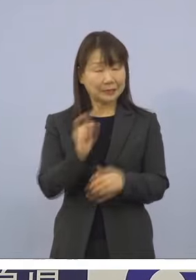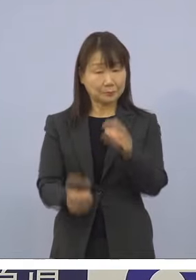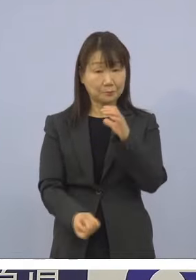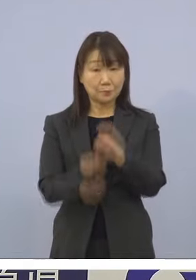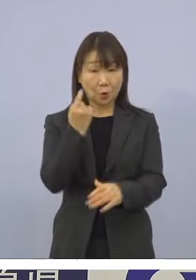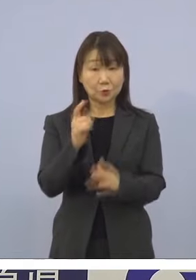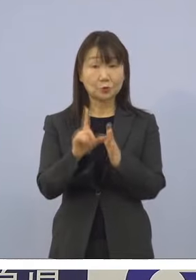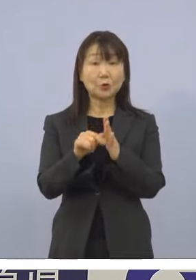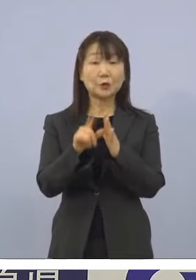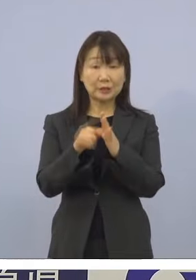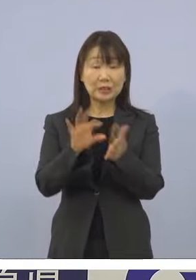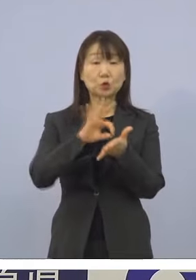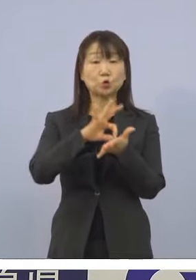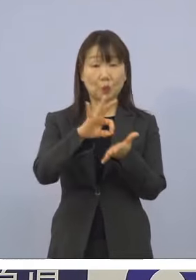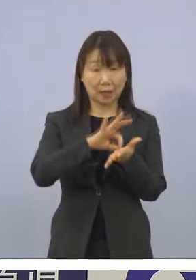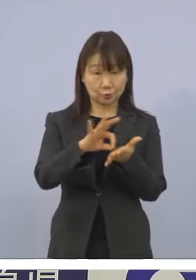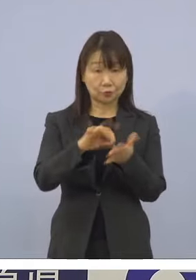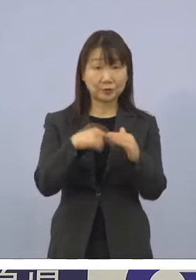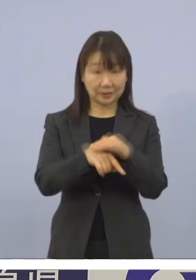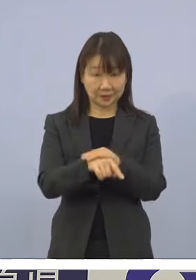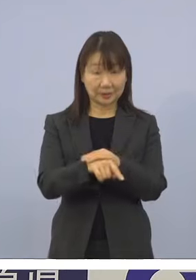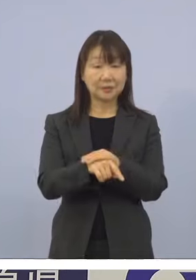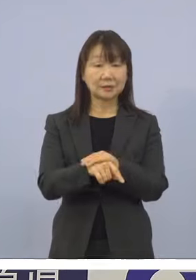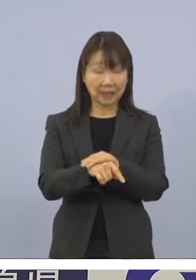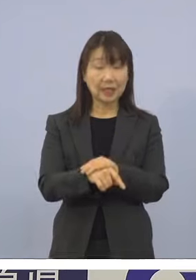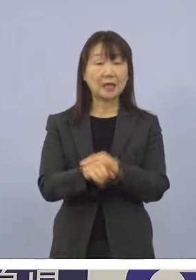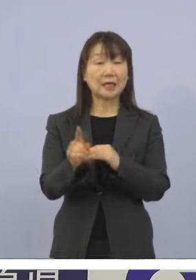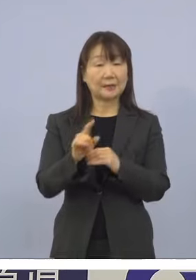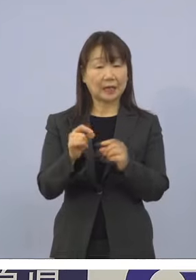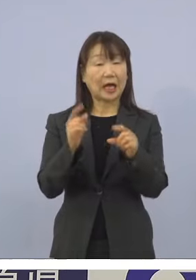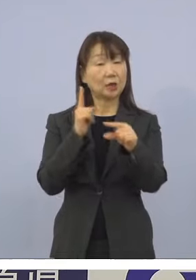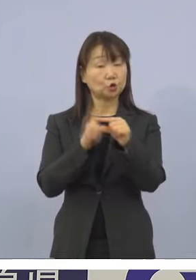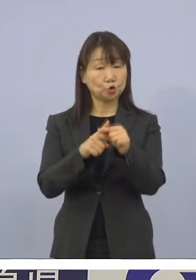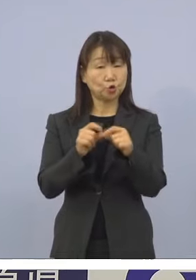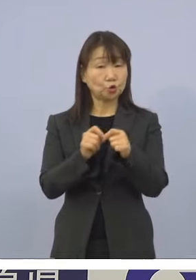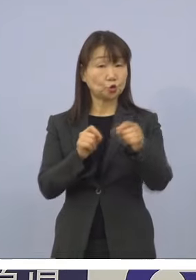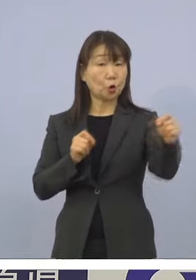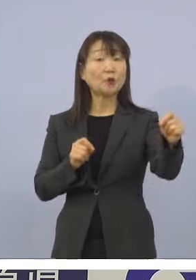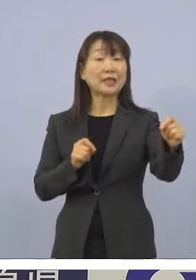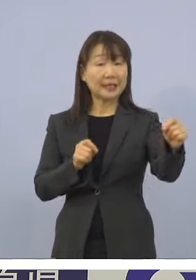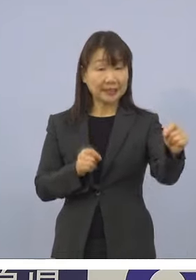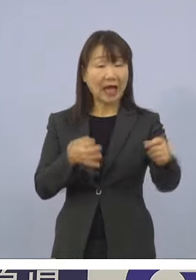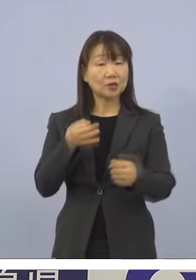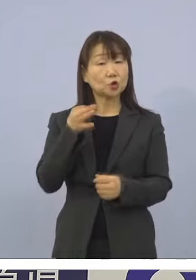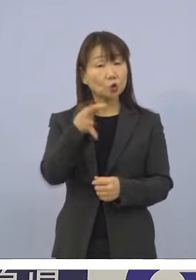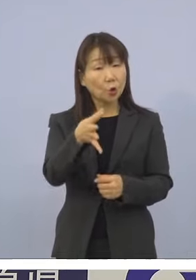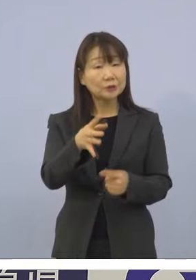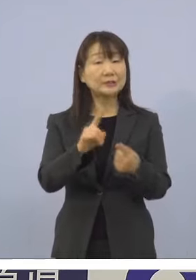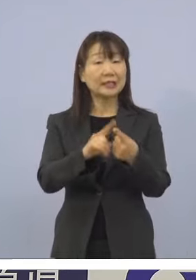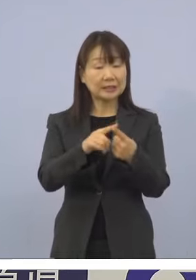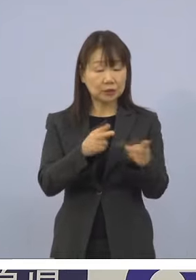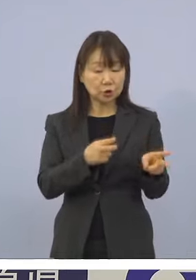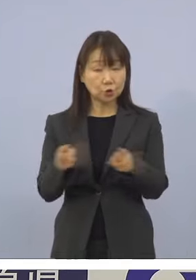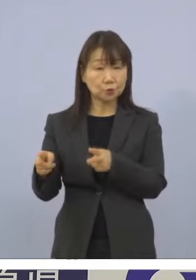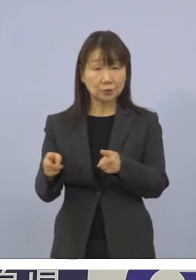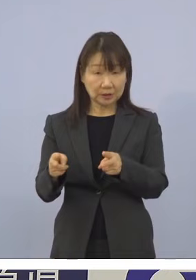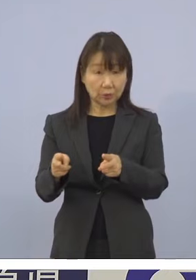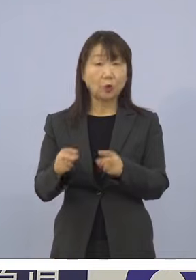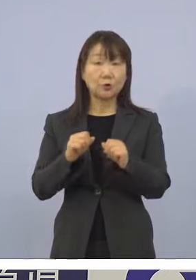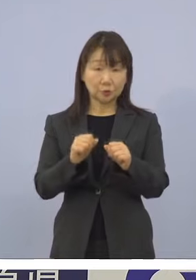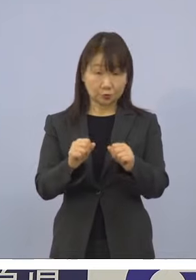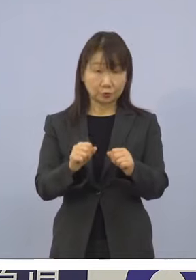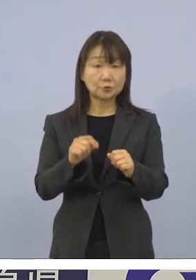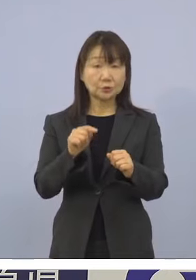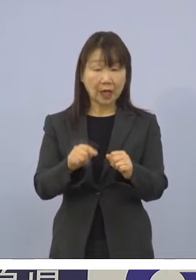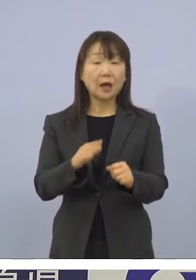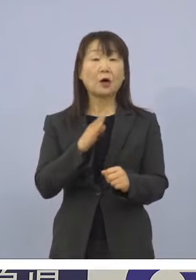ですね、使うということ、そしてまた中長期的な、いわゆる投資的なものに準備をしていくことっていうことが、